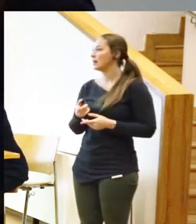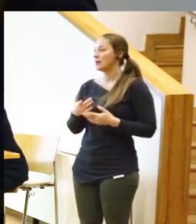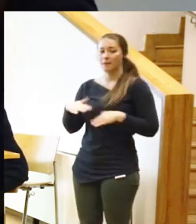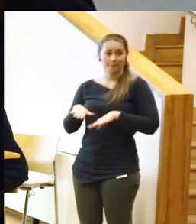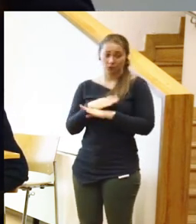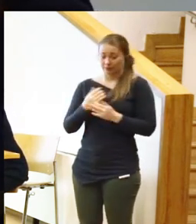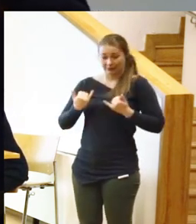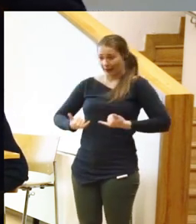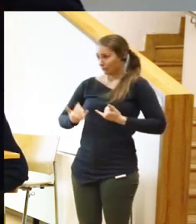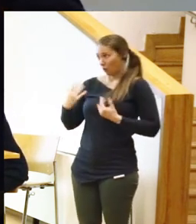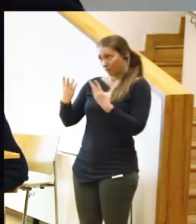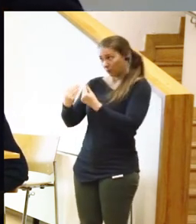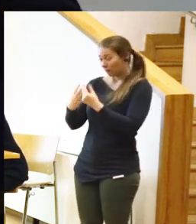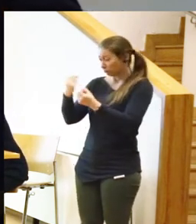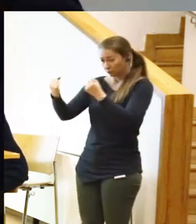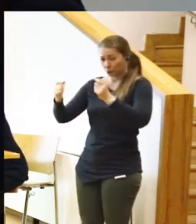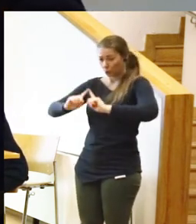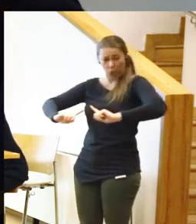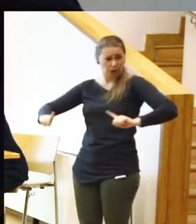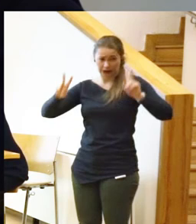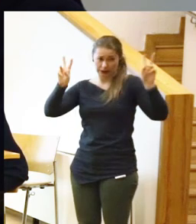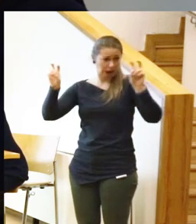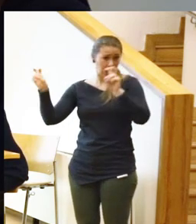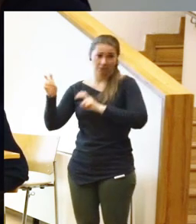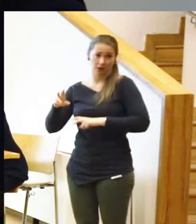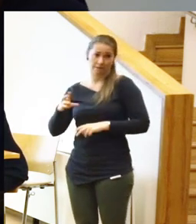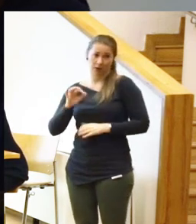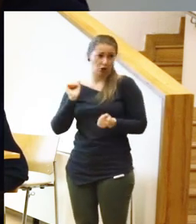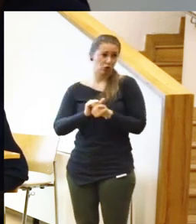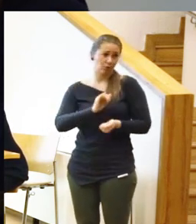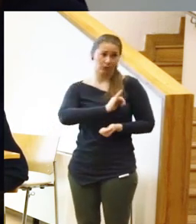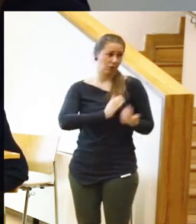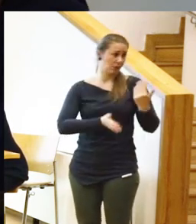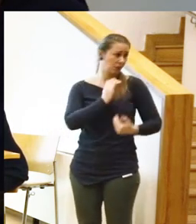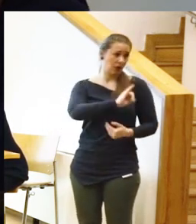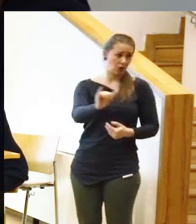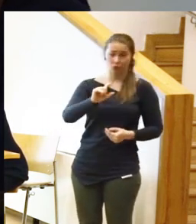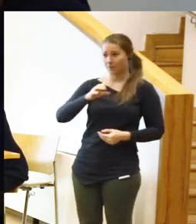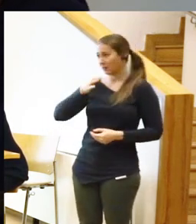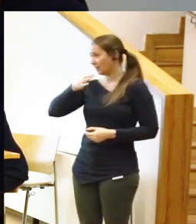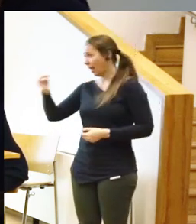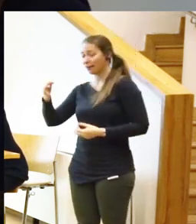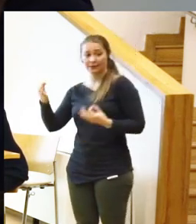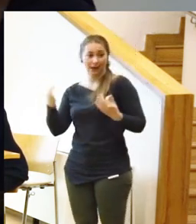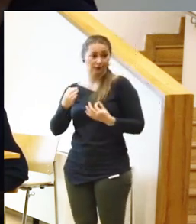je strašně moc, takže myslím, že otázku by tady mohl položit asi úplně kdokoliv, na cokoliv,